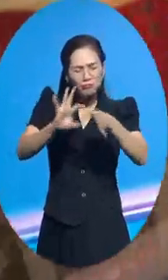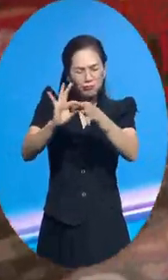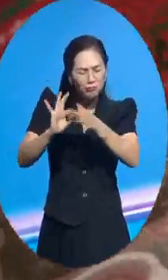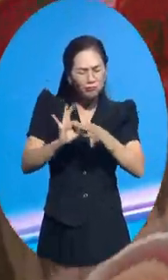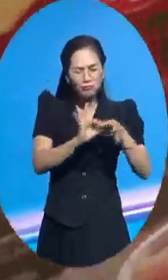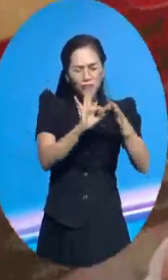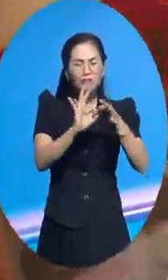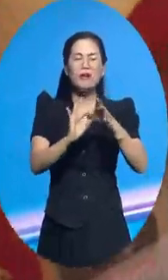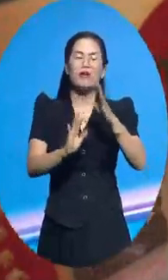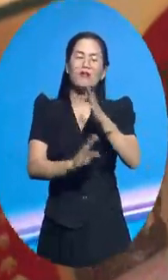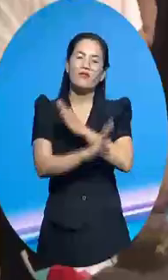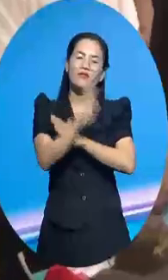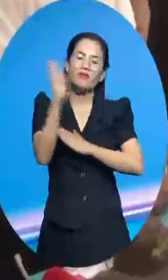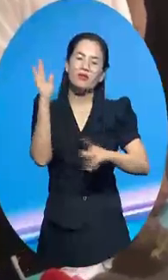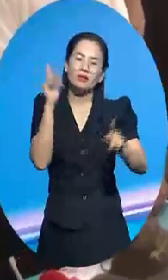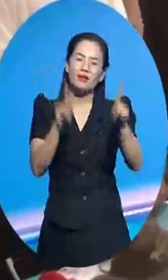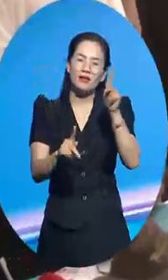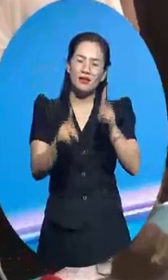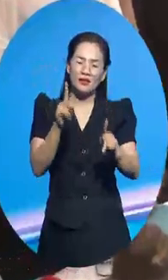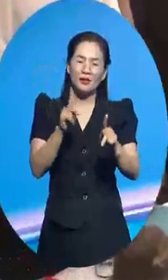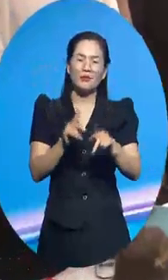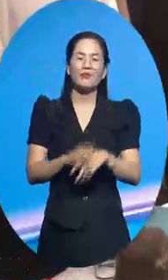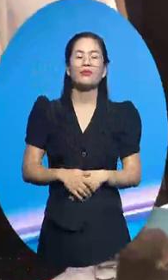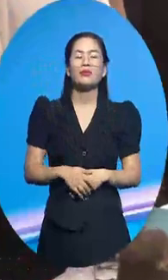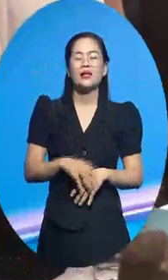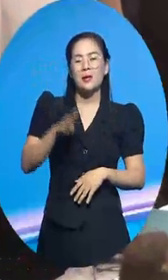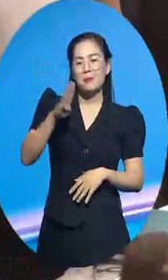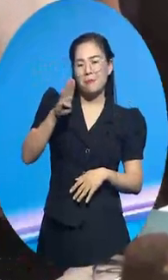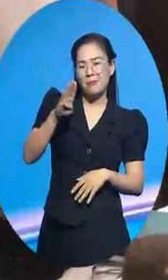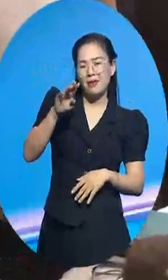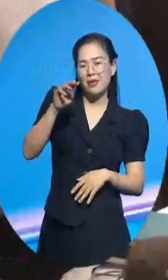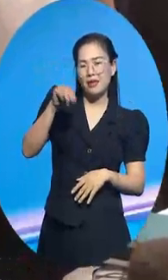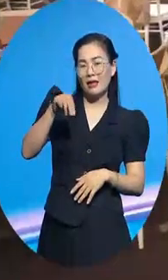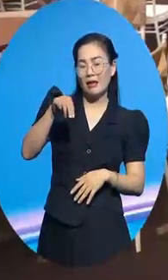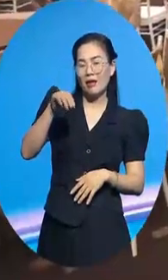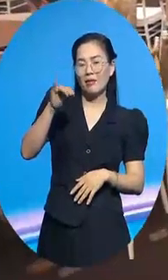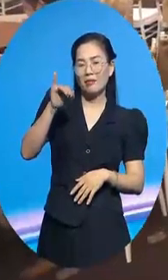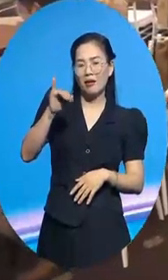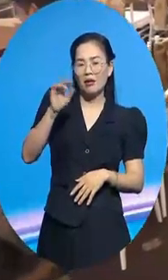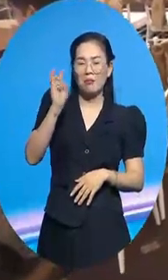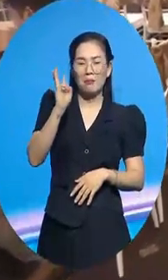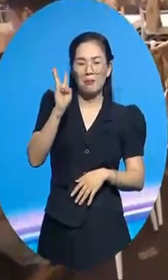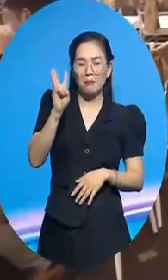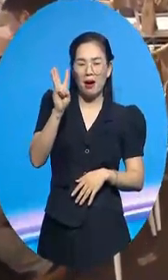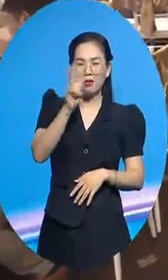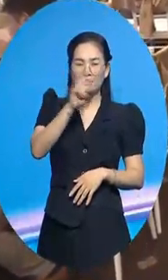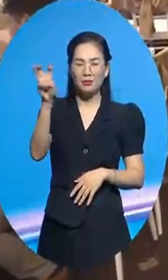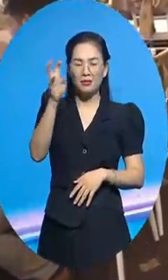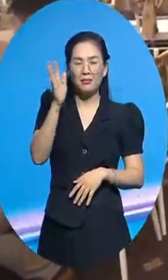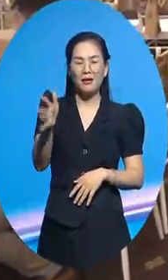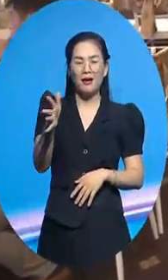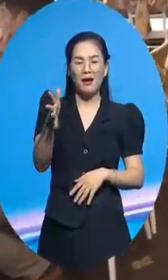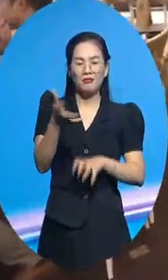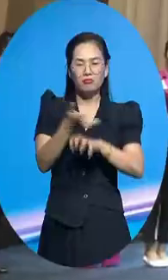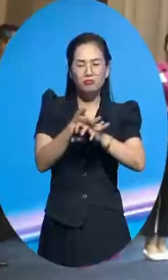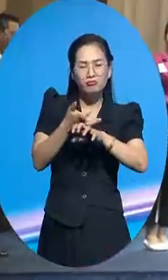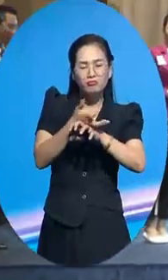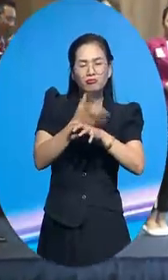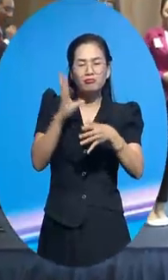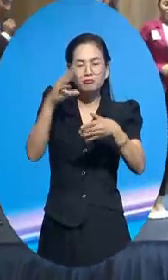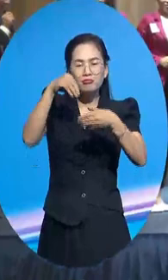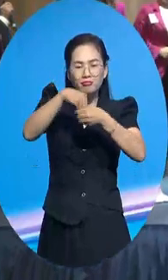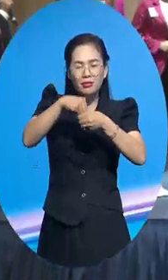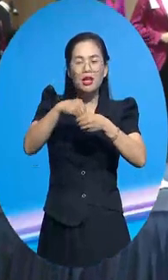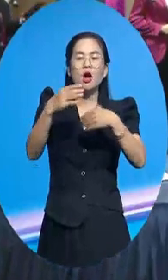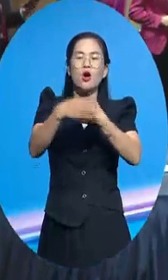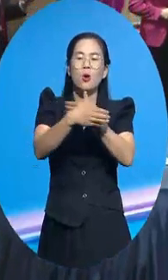tế. Tổ chức kết nối thương mại toàn cầu BNI với hơn 300.000 thành viên từ hơn 79 quốc gia đang là một trong những cộng đồng